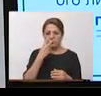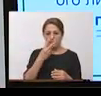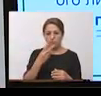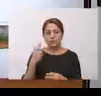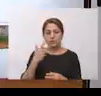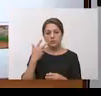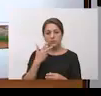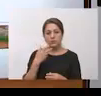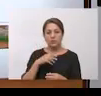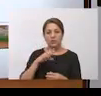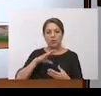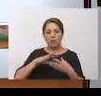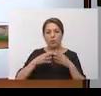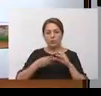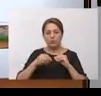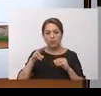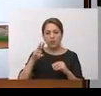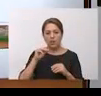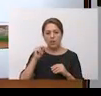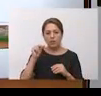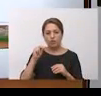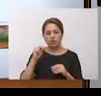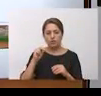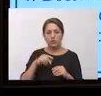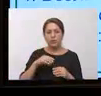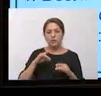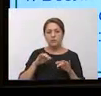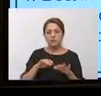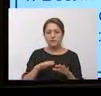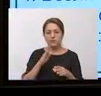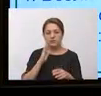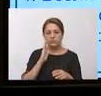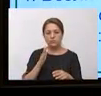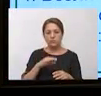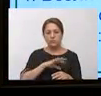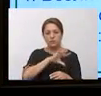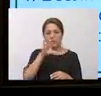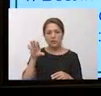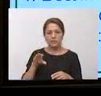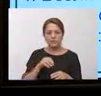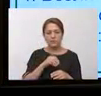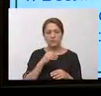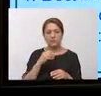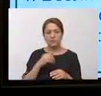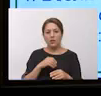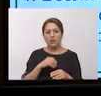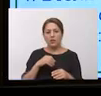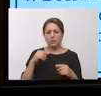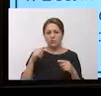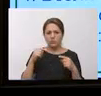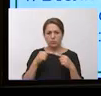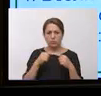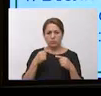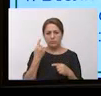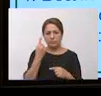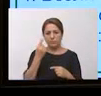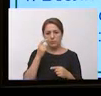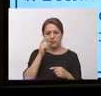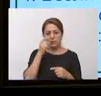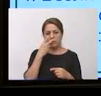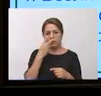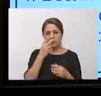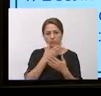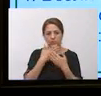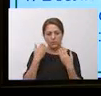гости». Обобщенно личное. Действие относится ко всем, не к конкретному лицу. Обычно это пословицы